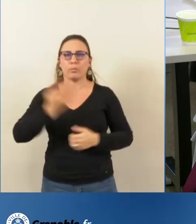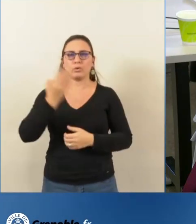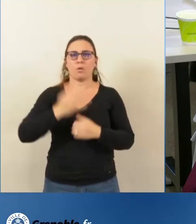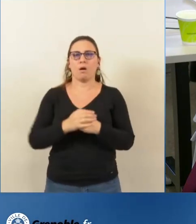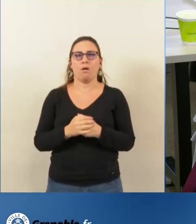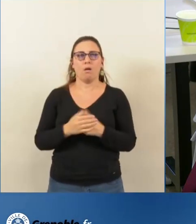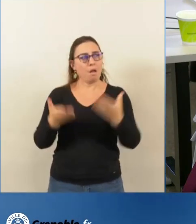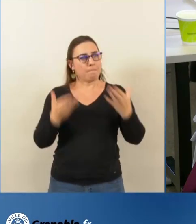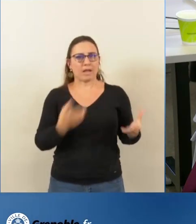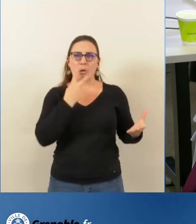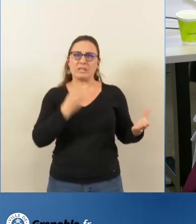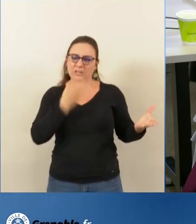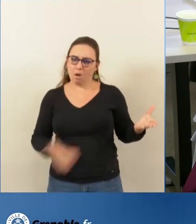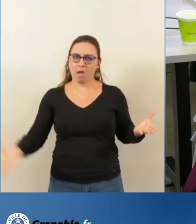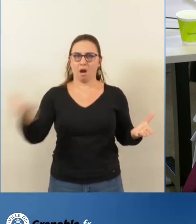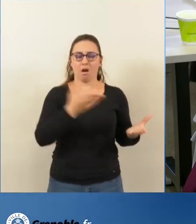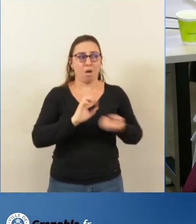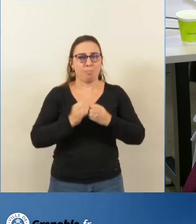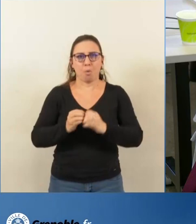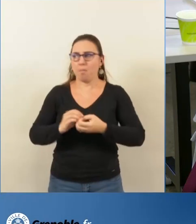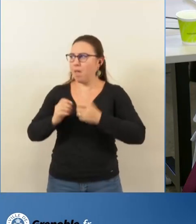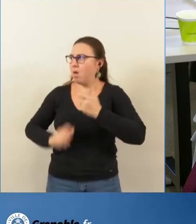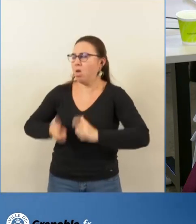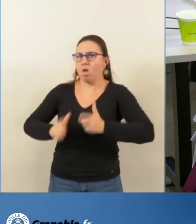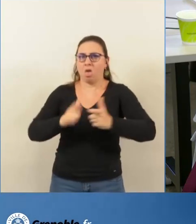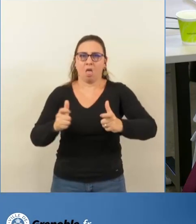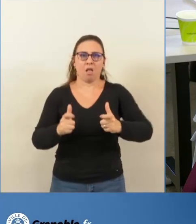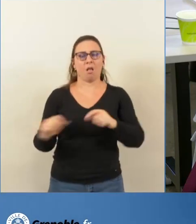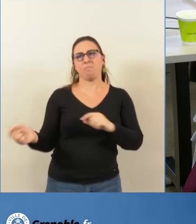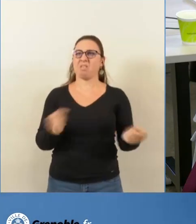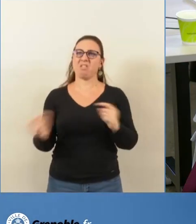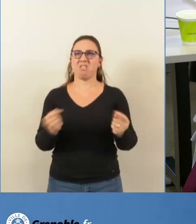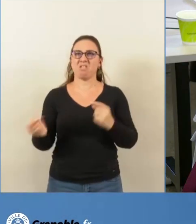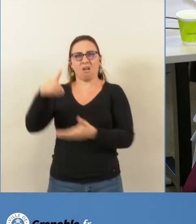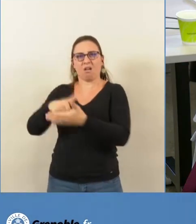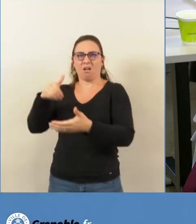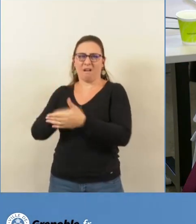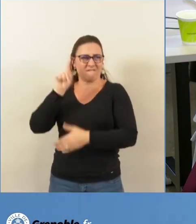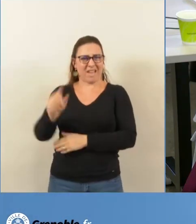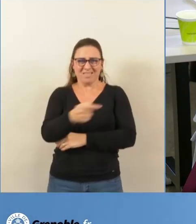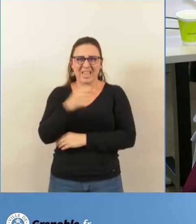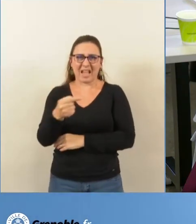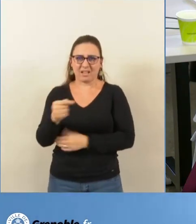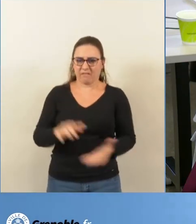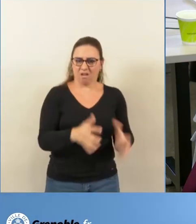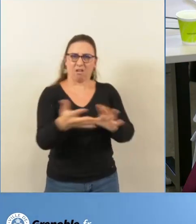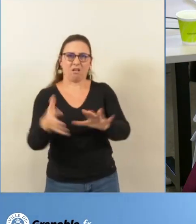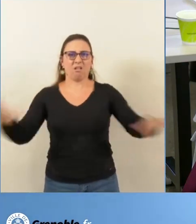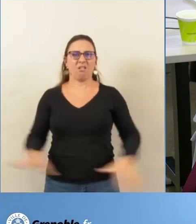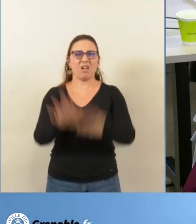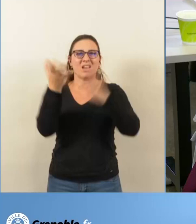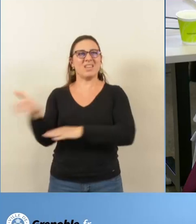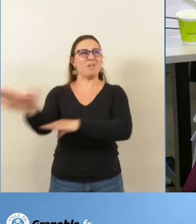l'heure où tant de nos concitoyens éprouvent de sévères difficultés ces conflits politiciens internes sont délétères et donne une fois de plus une image